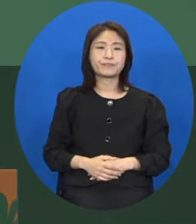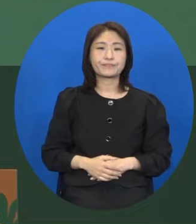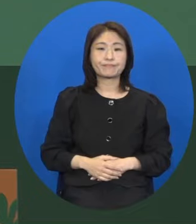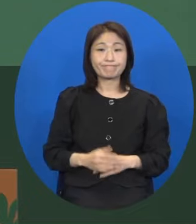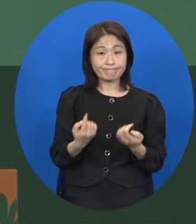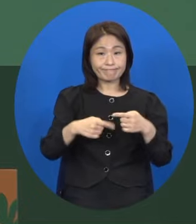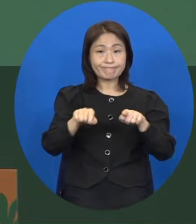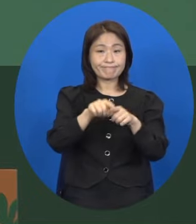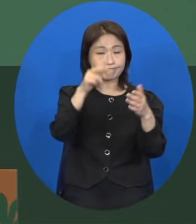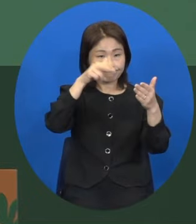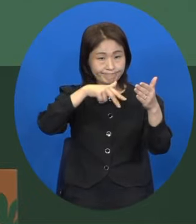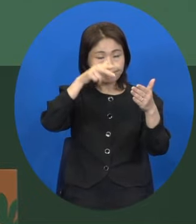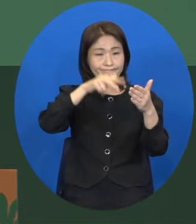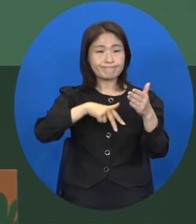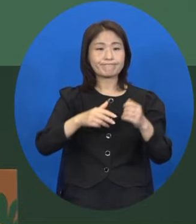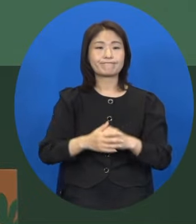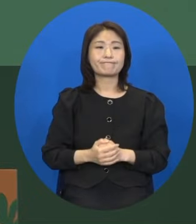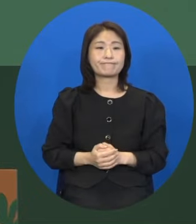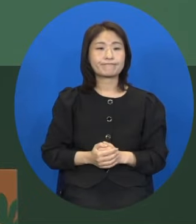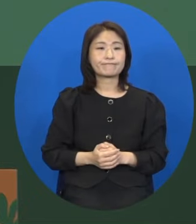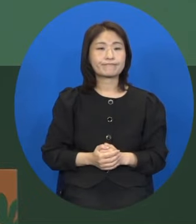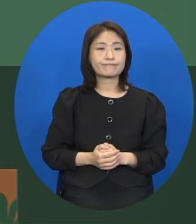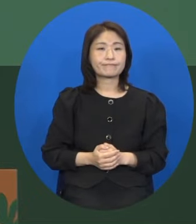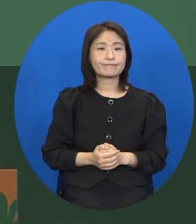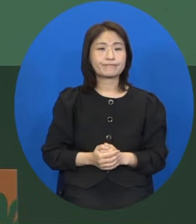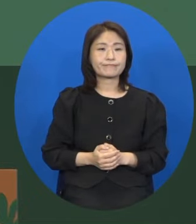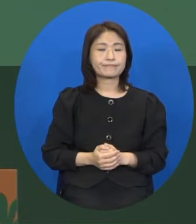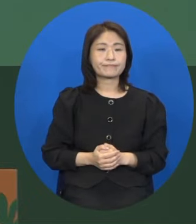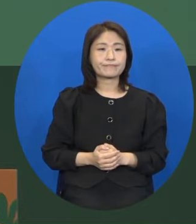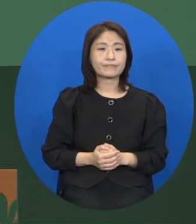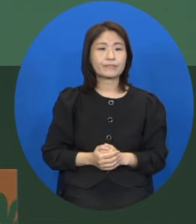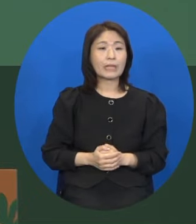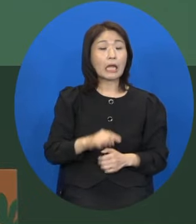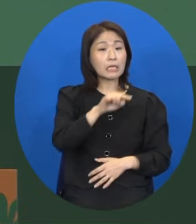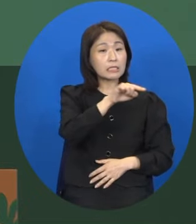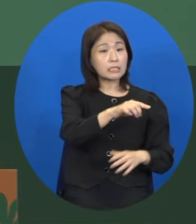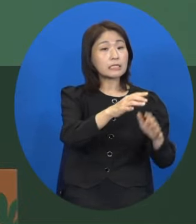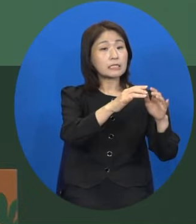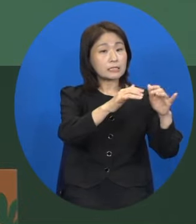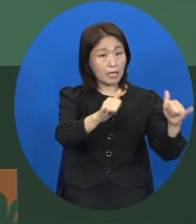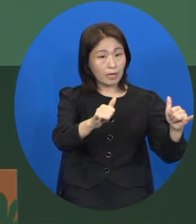함께 읽겠습니다. 예수께서 대답하시되